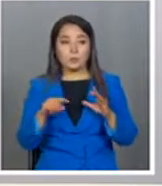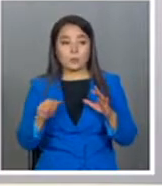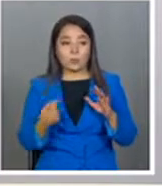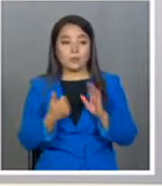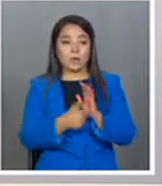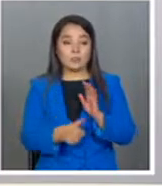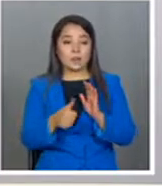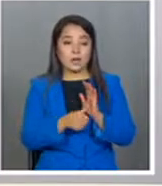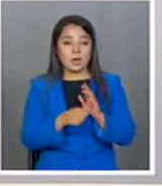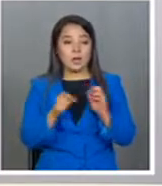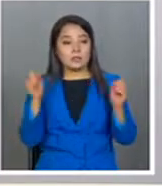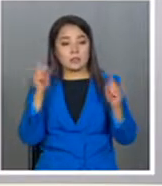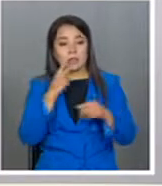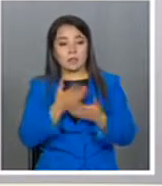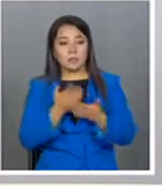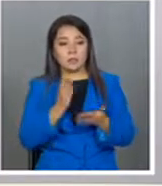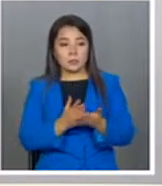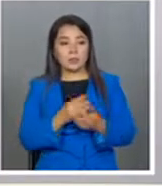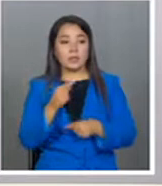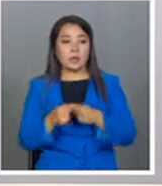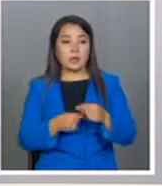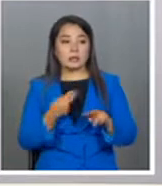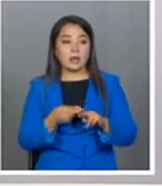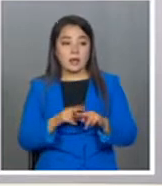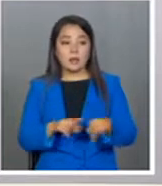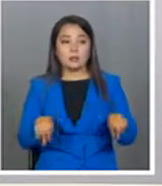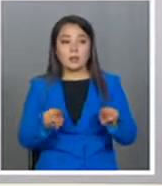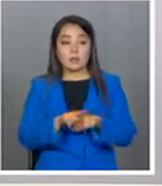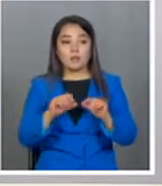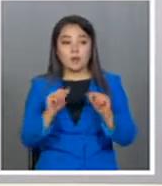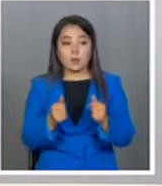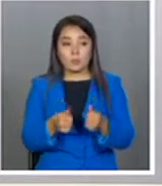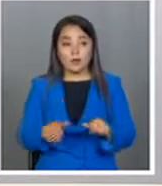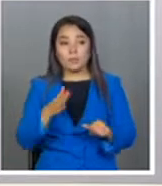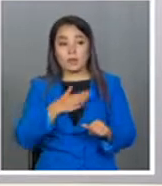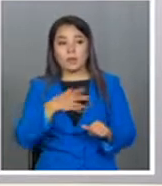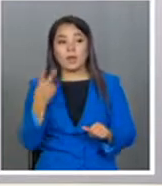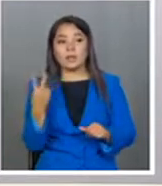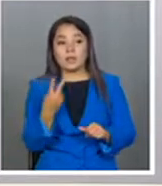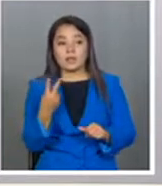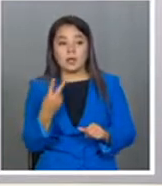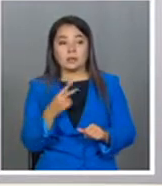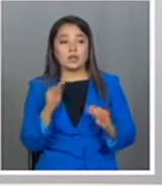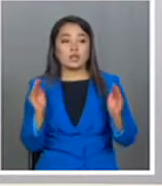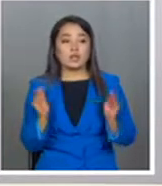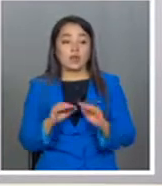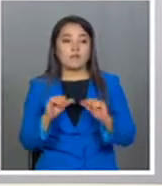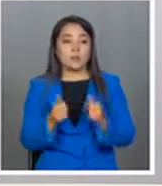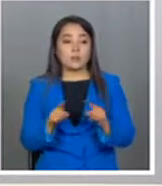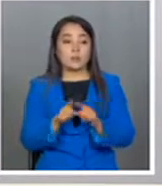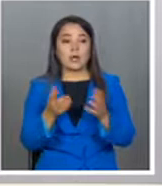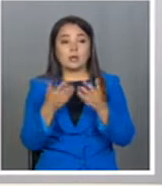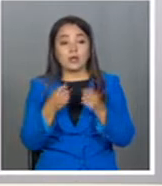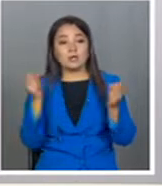530.166 екенін байқаймыз. Енді дәл осы формуламен біз екінші, яғни кішкентай дөңгелектің ауданын есептеуіміз